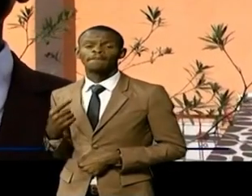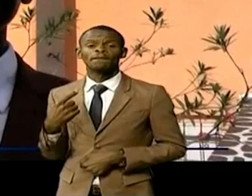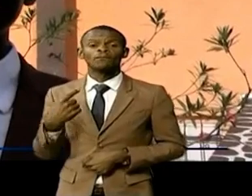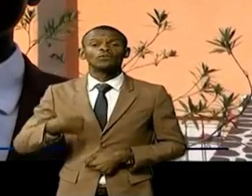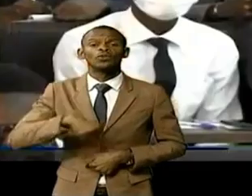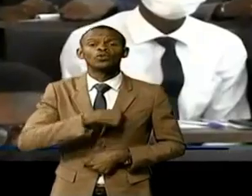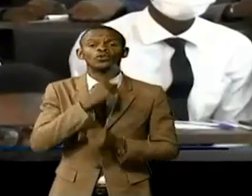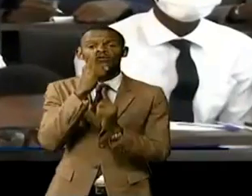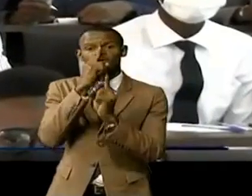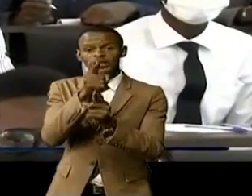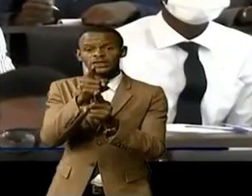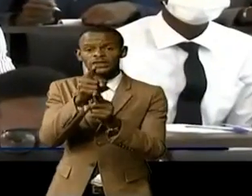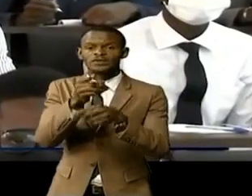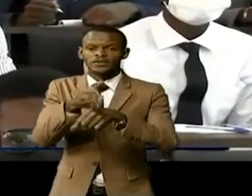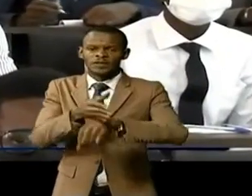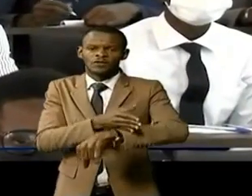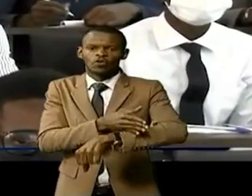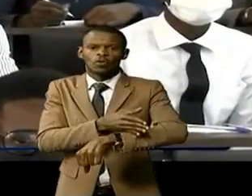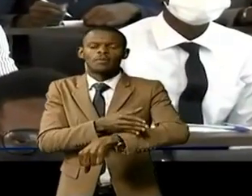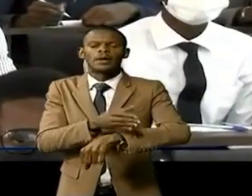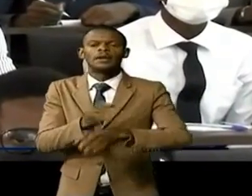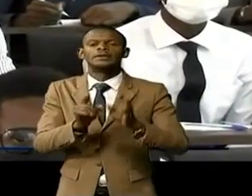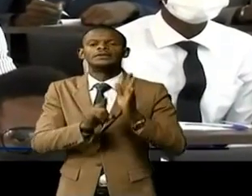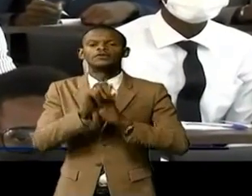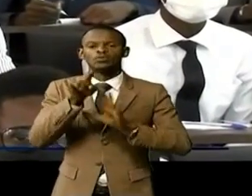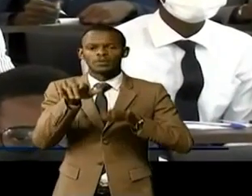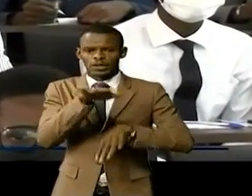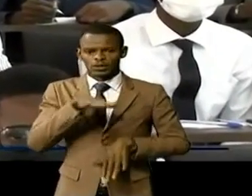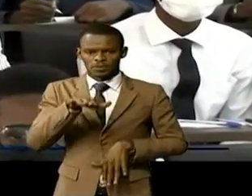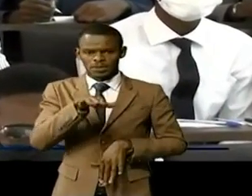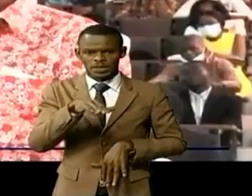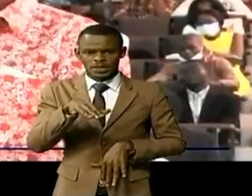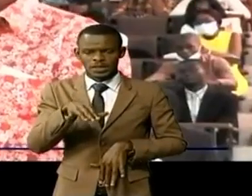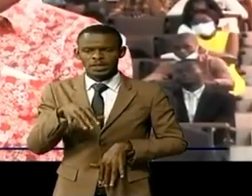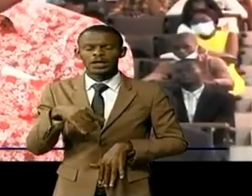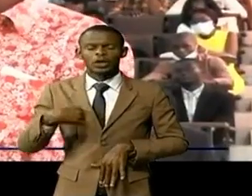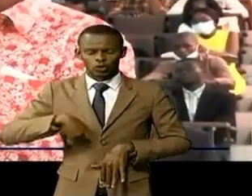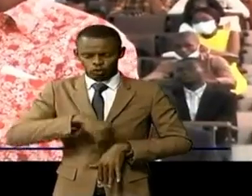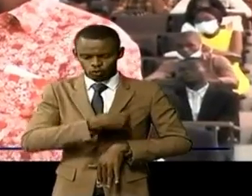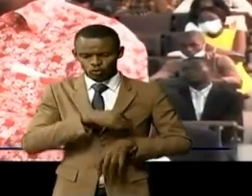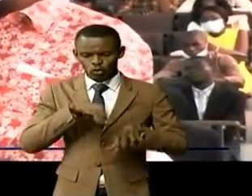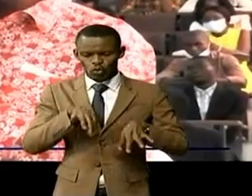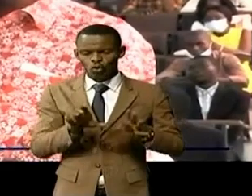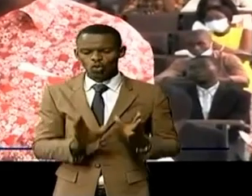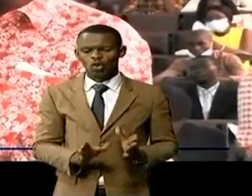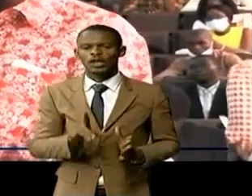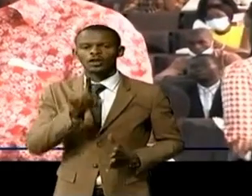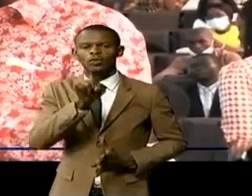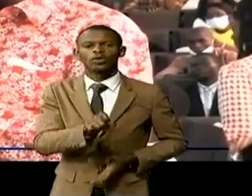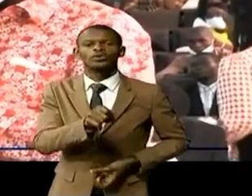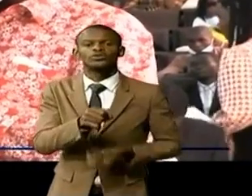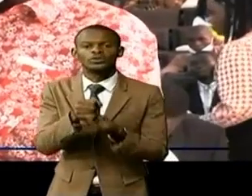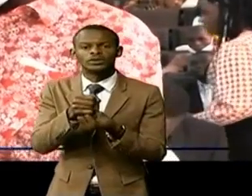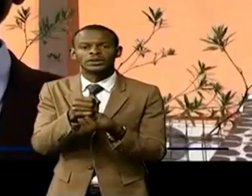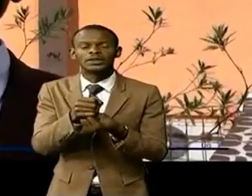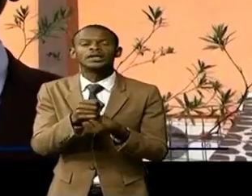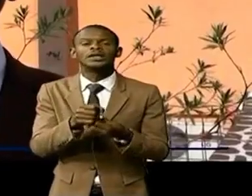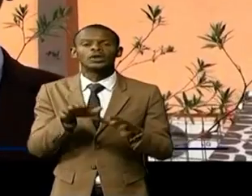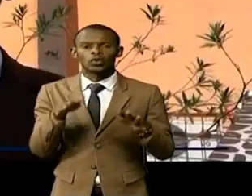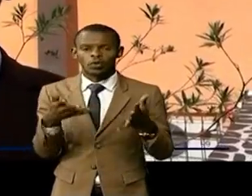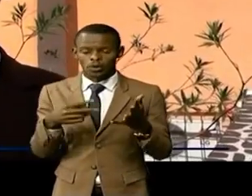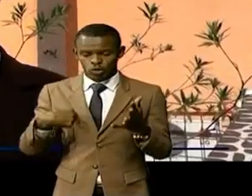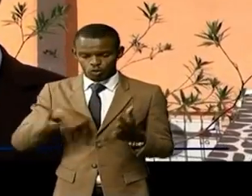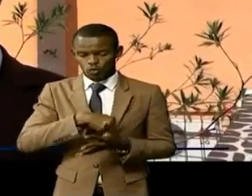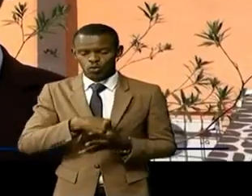congolais soit pauvre. C'est pourquoi nous avons initié cette 6e édition du Forum sur Sciences pour tenter de